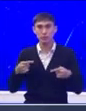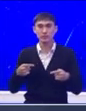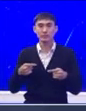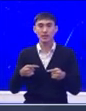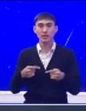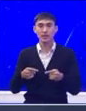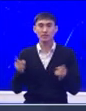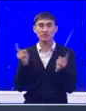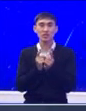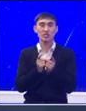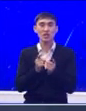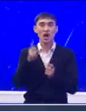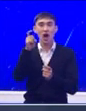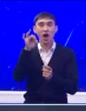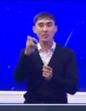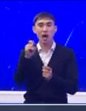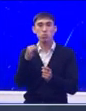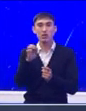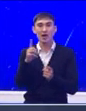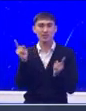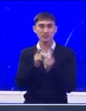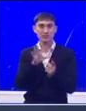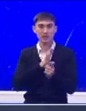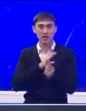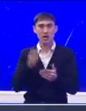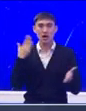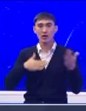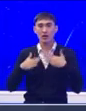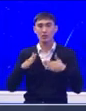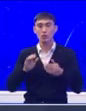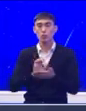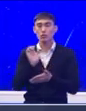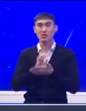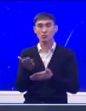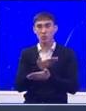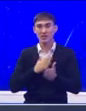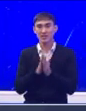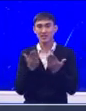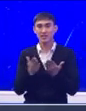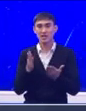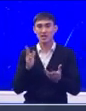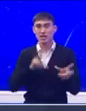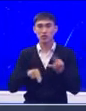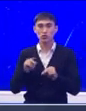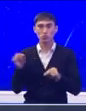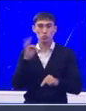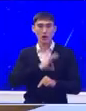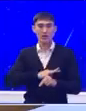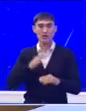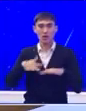встрече с ханом Абулхаиром. Я очень рад и благодарен за публикацию моей книги. Я надеюсь, что она будет полезна для народа